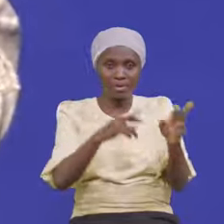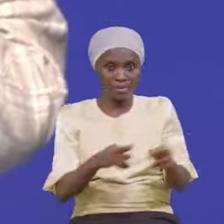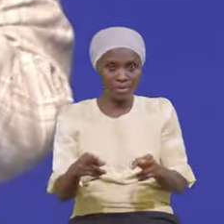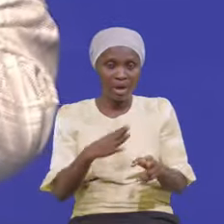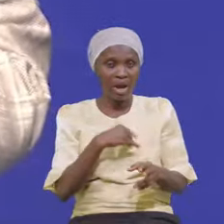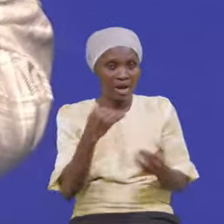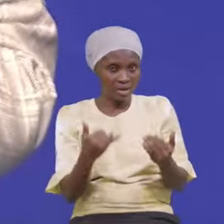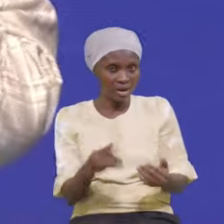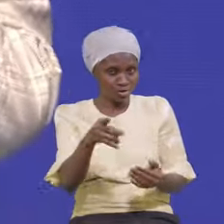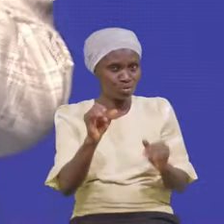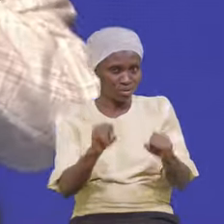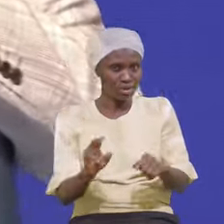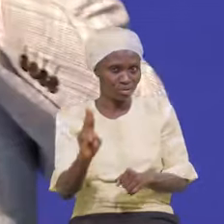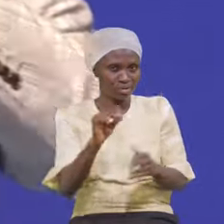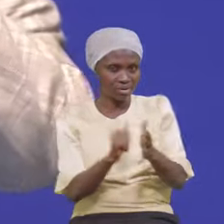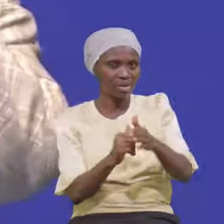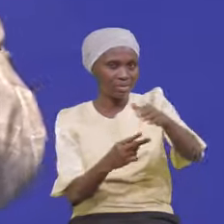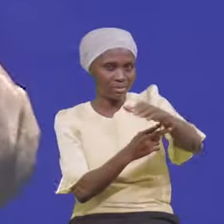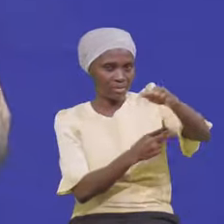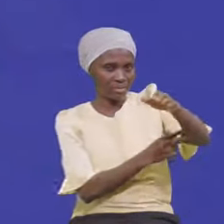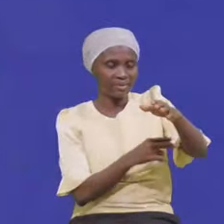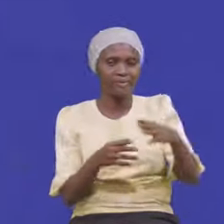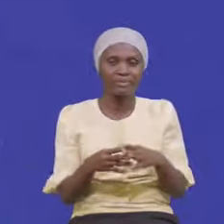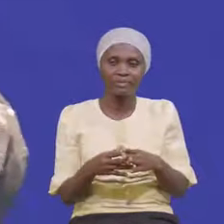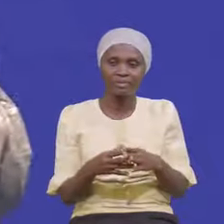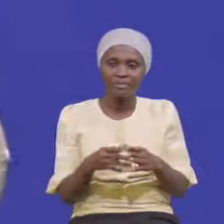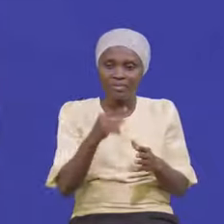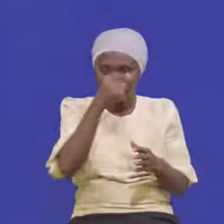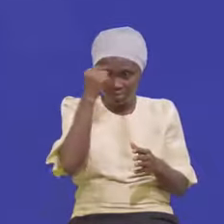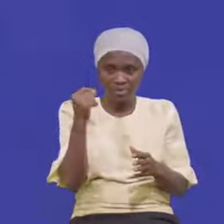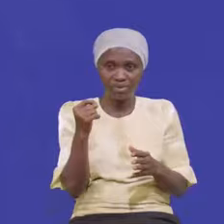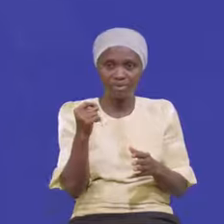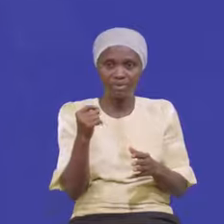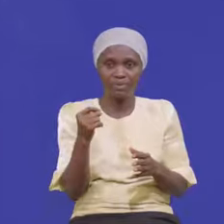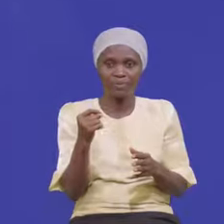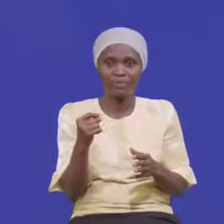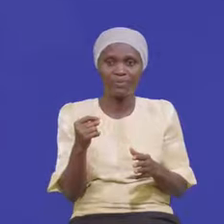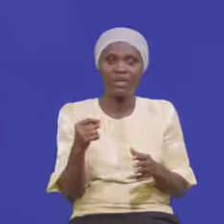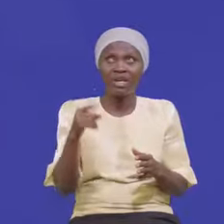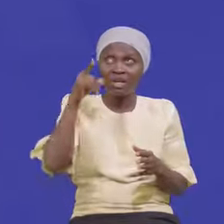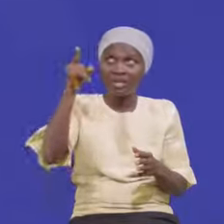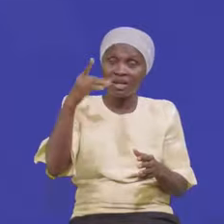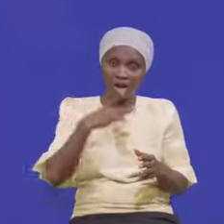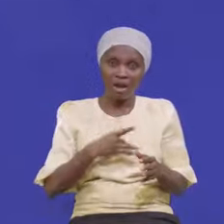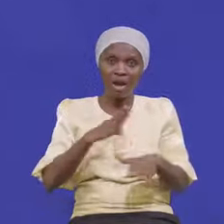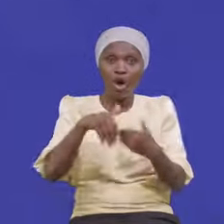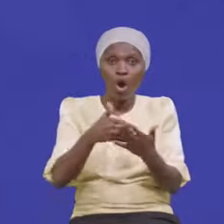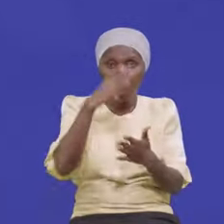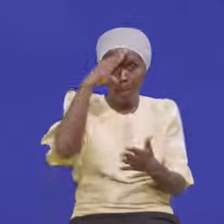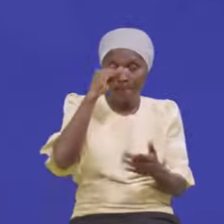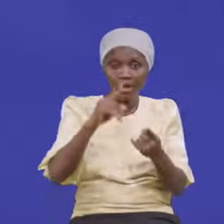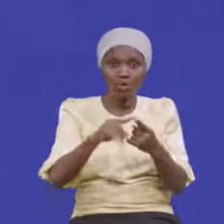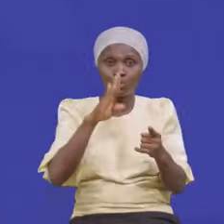now you can use that bridge. ఇప్పుడు మీరు ఆ వారధిని వినియోగించుకోవచ్చు. Because he will have all men to be